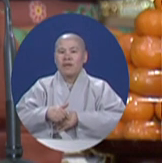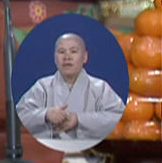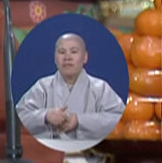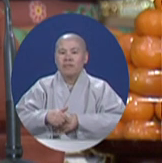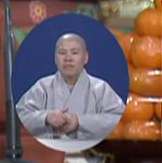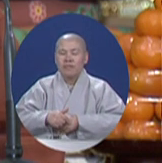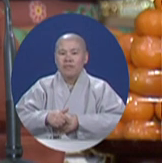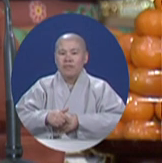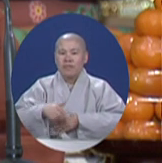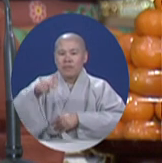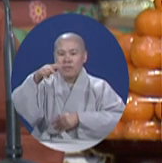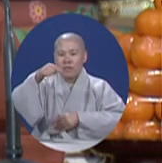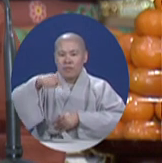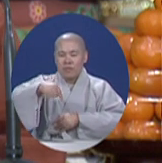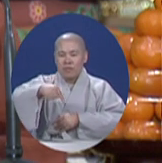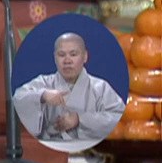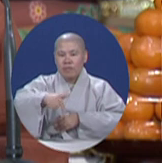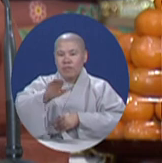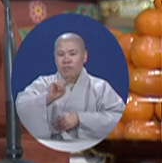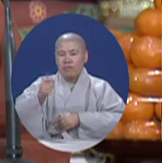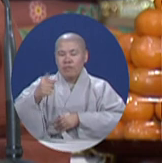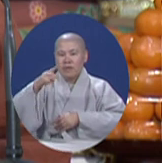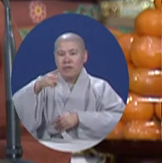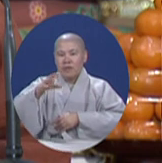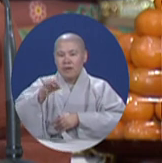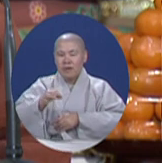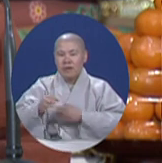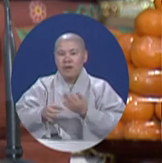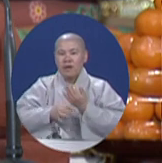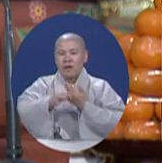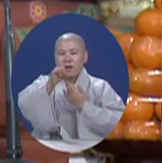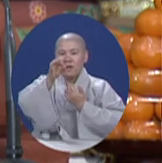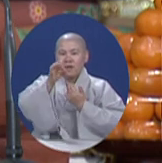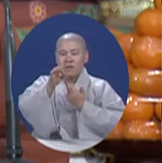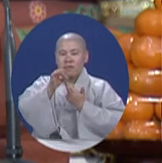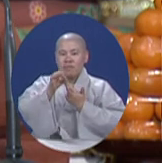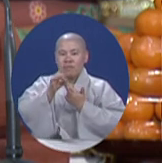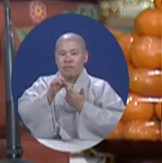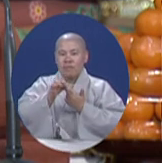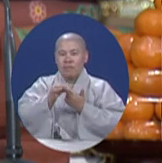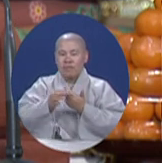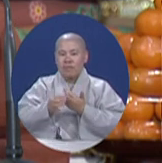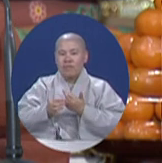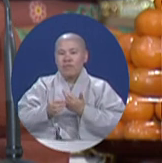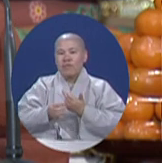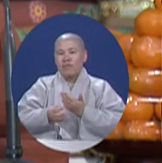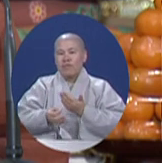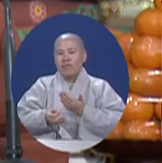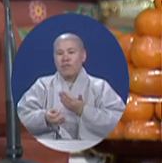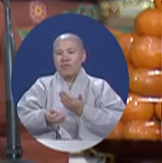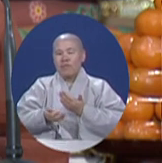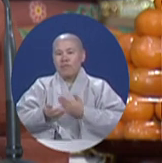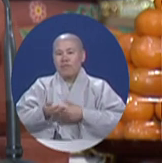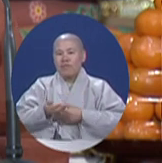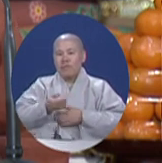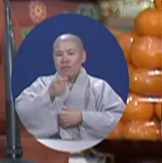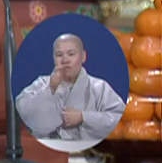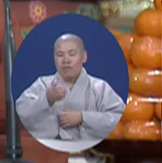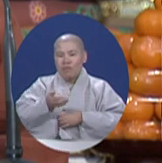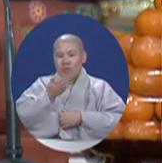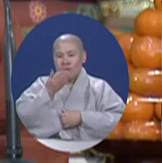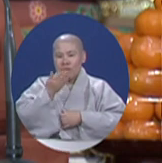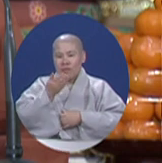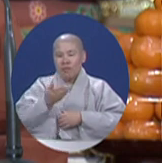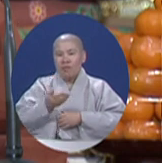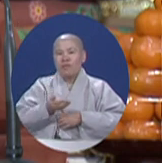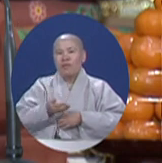위지피하고 죽반승이라고 하는 것은 아침에 죽, 점심에 밥. 그러니까 그냥